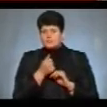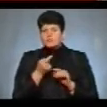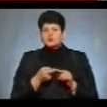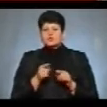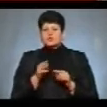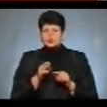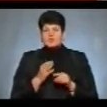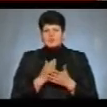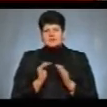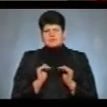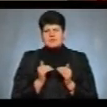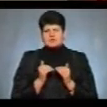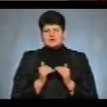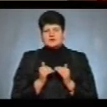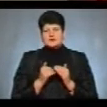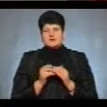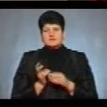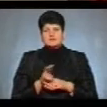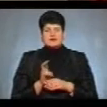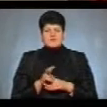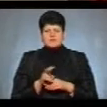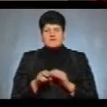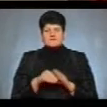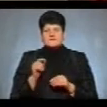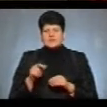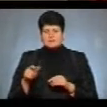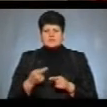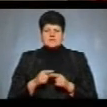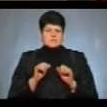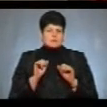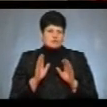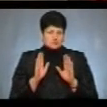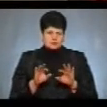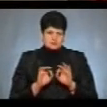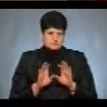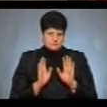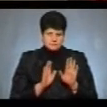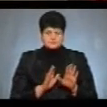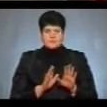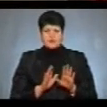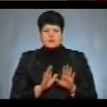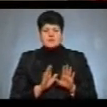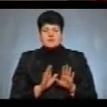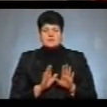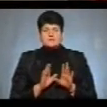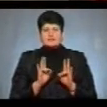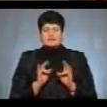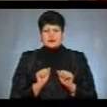все-таки є зменшення, значить, явки виборців, і ну, це може бути також пояснено. Власне, ну,